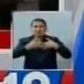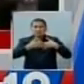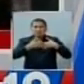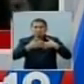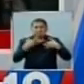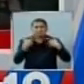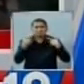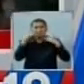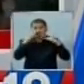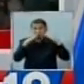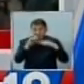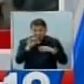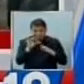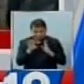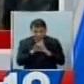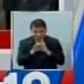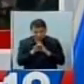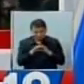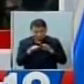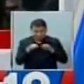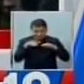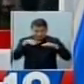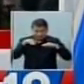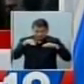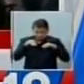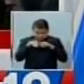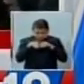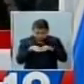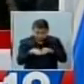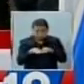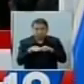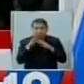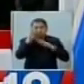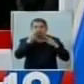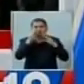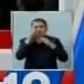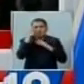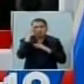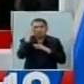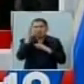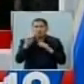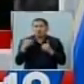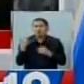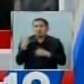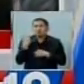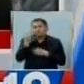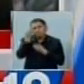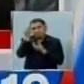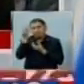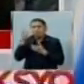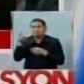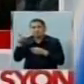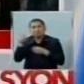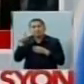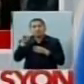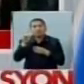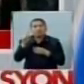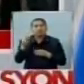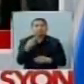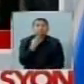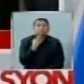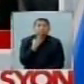ayaw tanggapin yung mga ipinapasok na balota. Yes, Mel. Son, kasi kanina yung report ni Mav sa atin, ano,